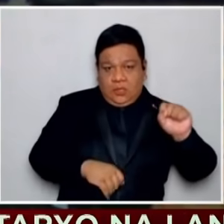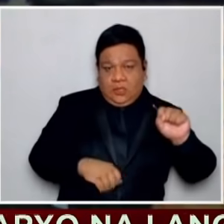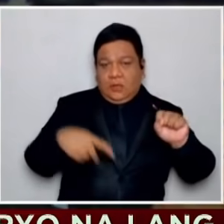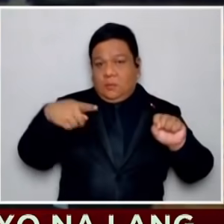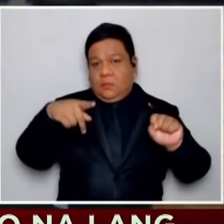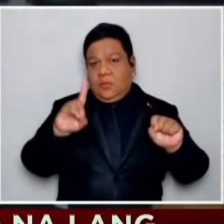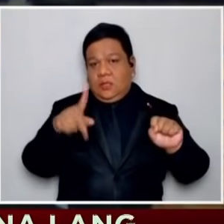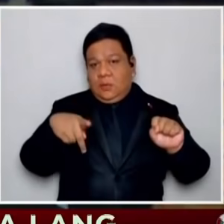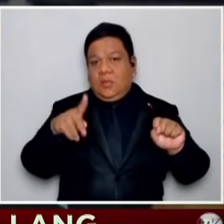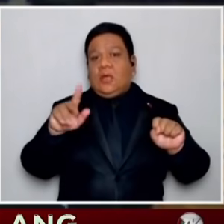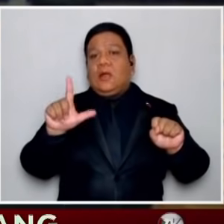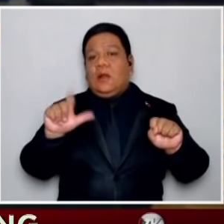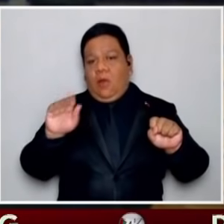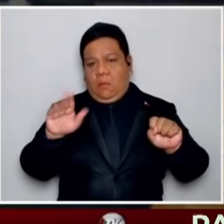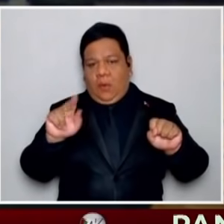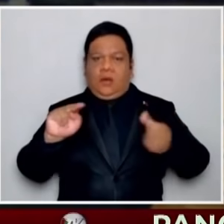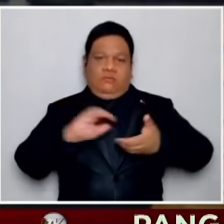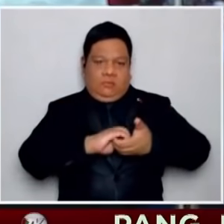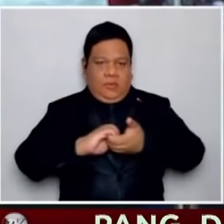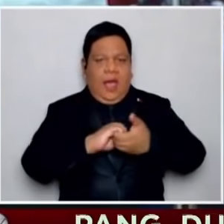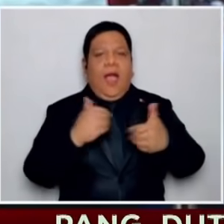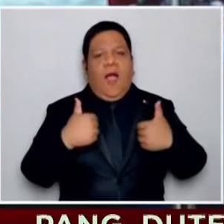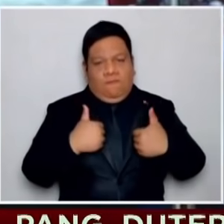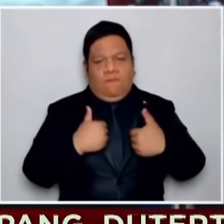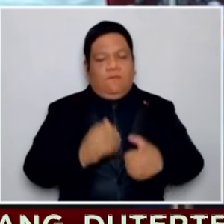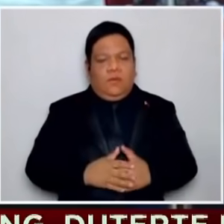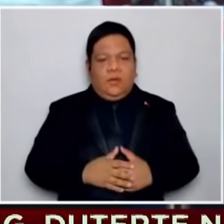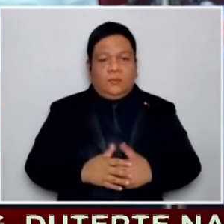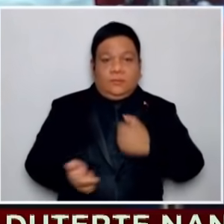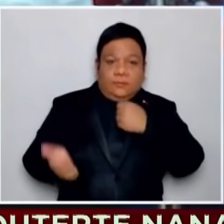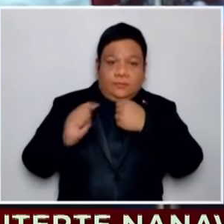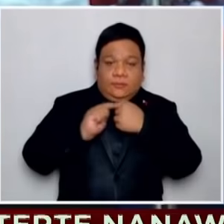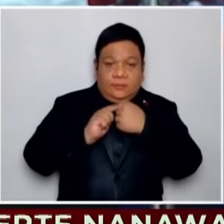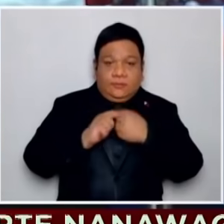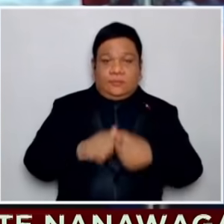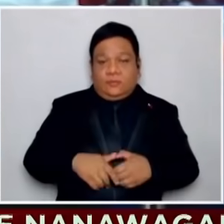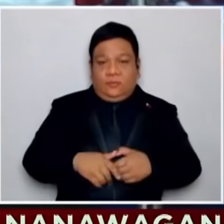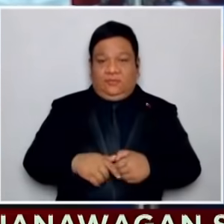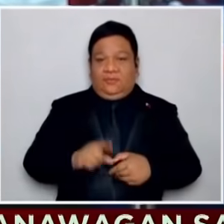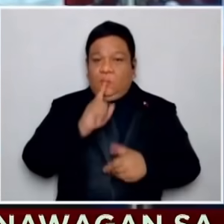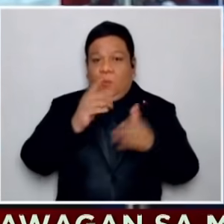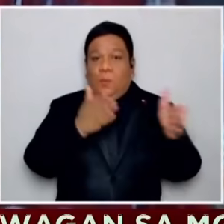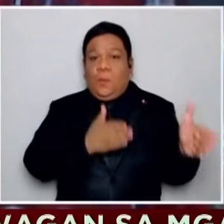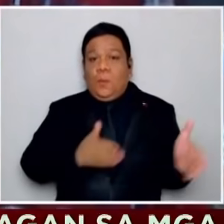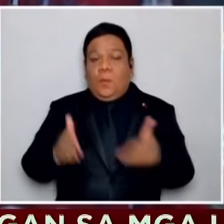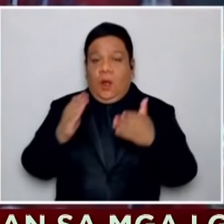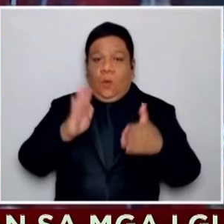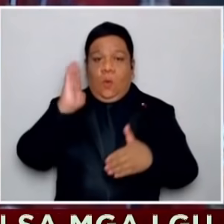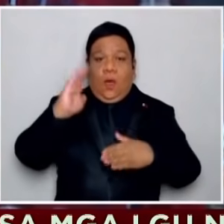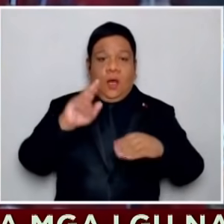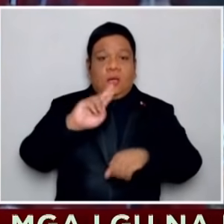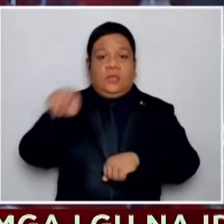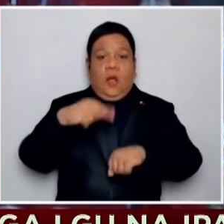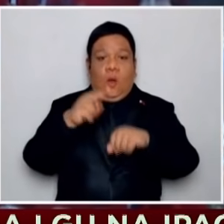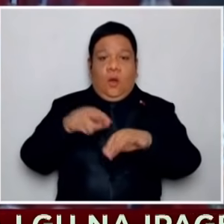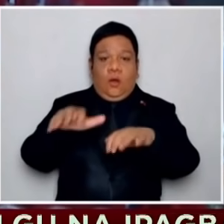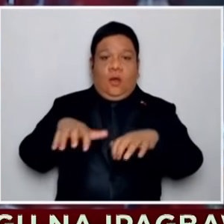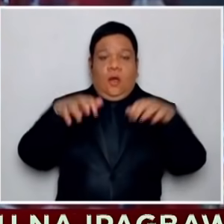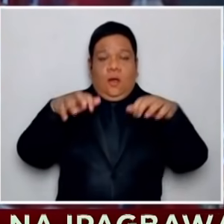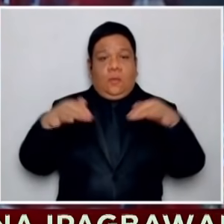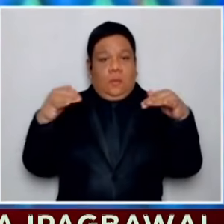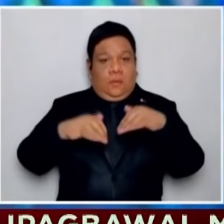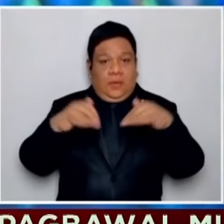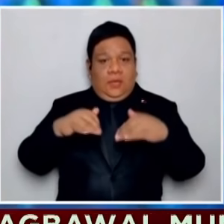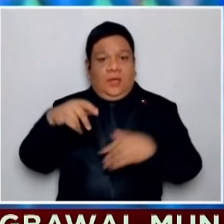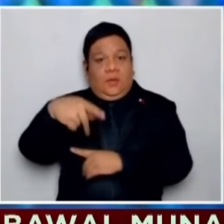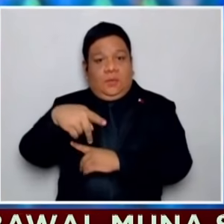Laban. Ayon kay Nograles, nakatakdang magpatawag ng National Council meeting ang administration party na PDP